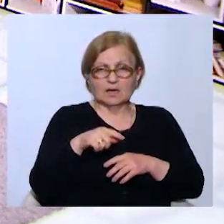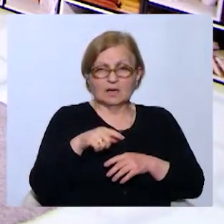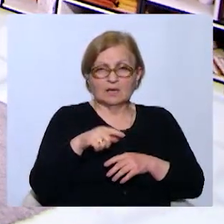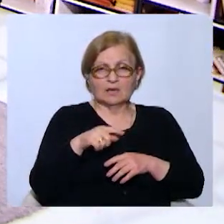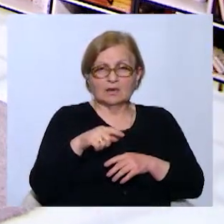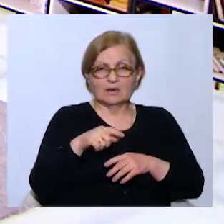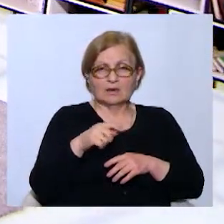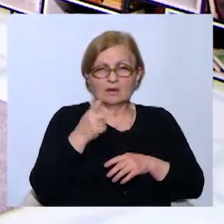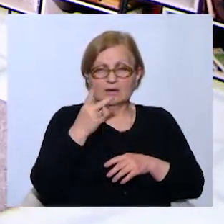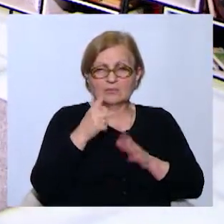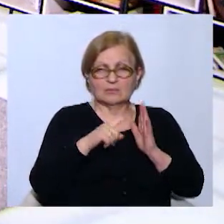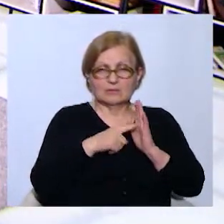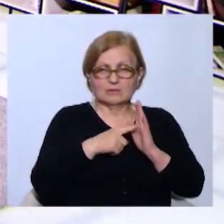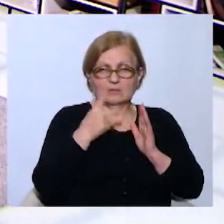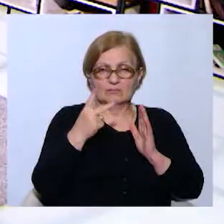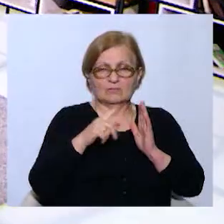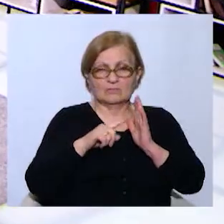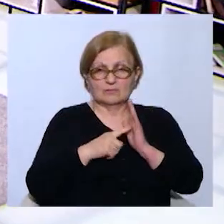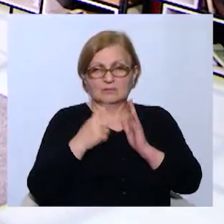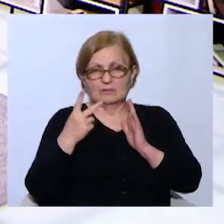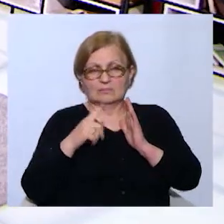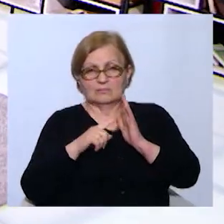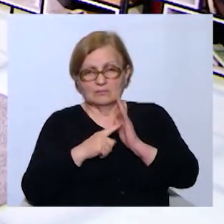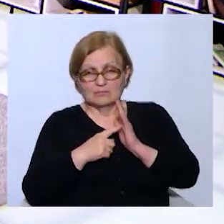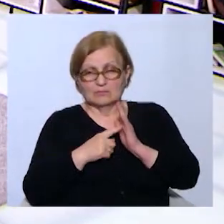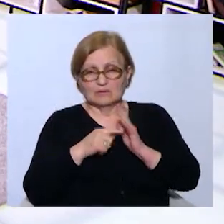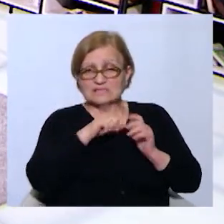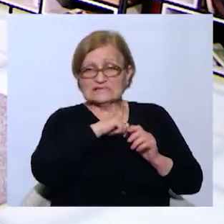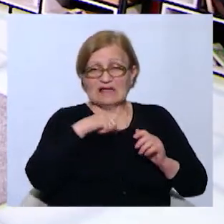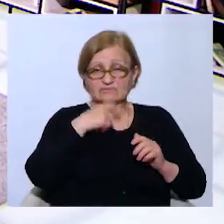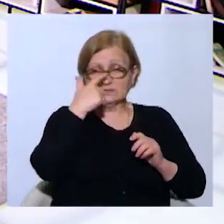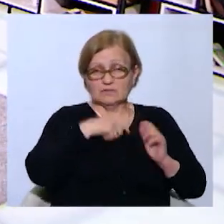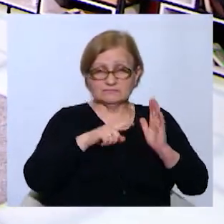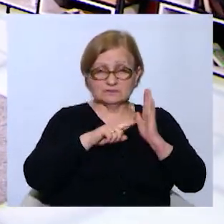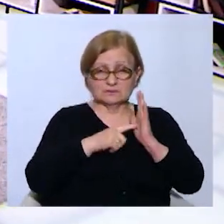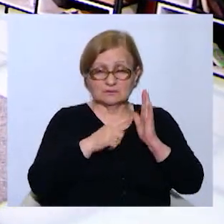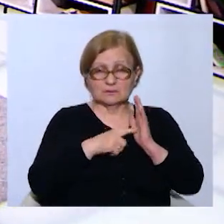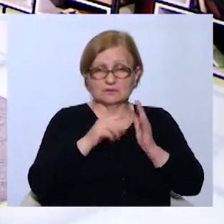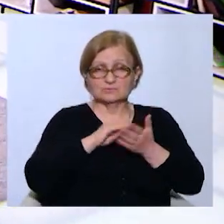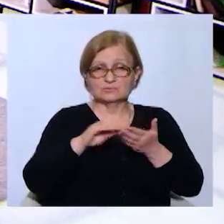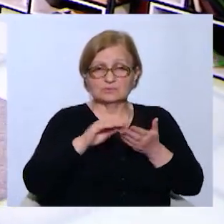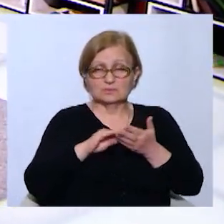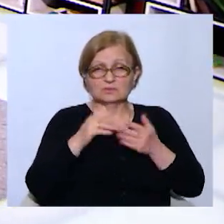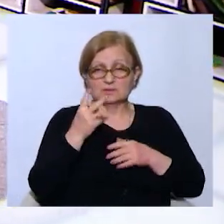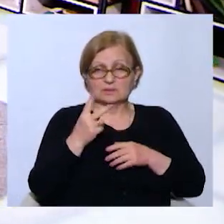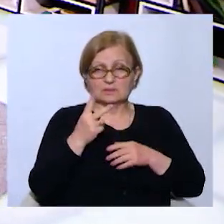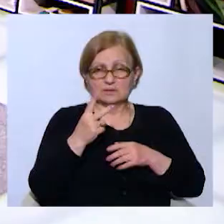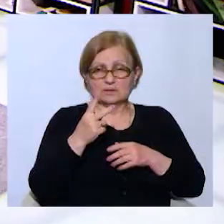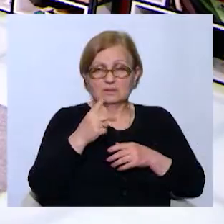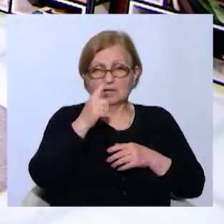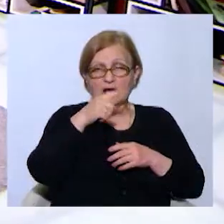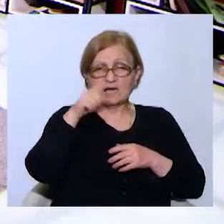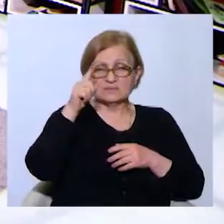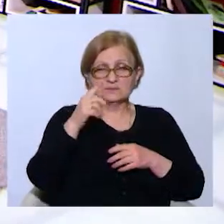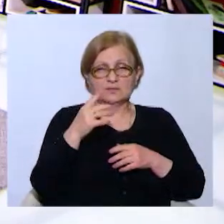ნახეთ როგორ არის. 2 გავამრავლოთ 2-ზე, გავამრავლოთ 2-ზე და 2-ზე, თავის თავზე რომ მრავლდება, ჩაიწერება როგორც 2 ხარისხად